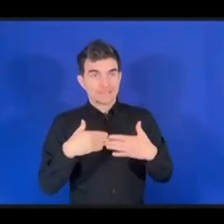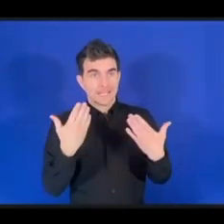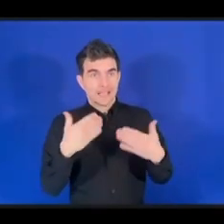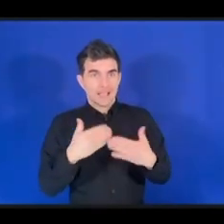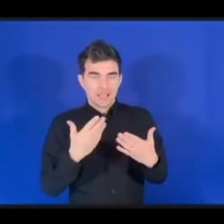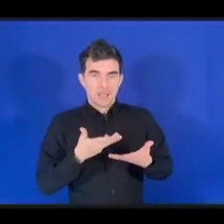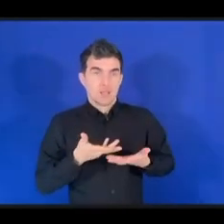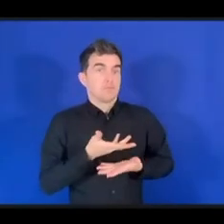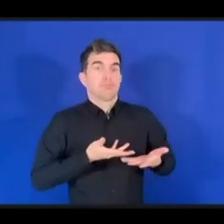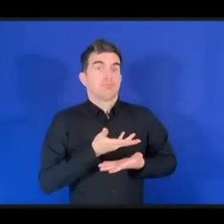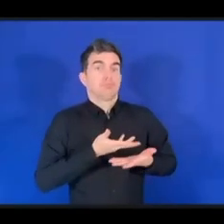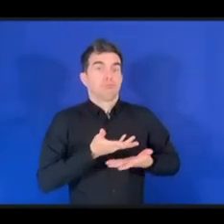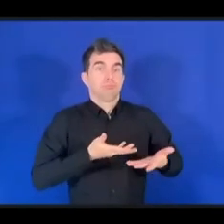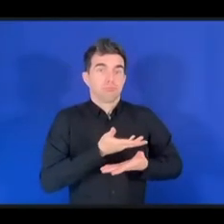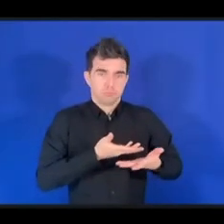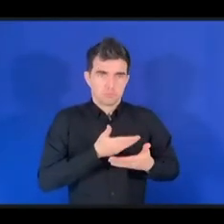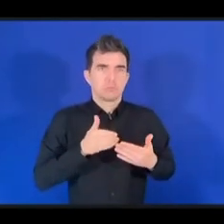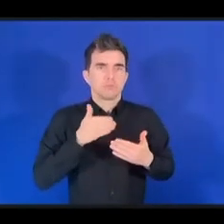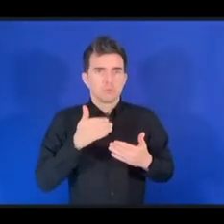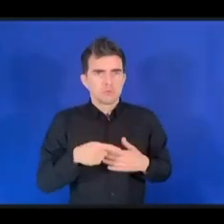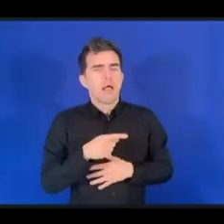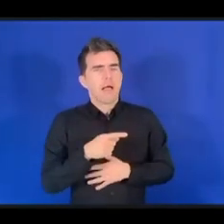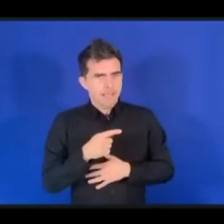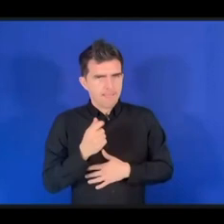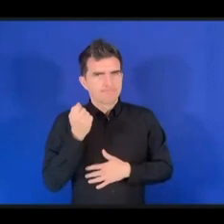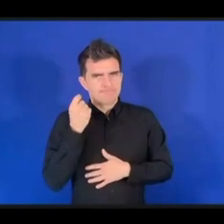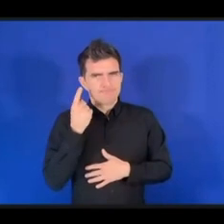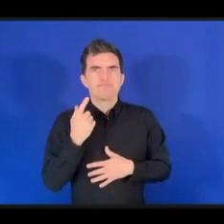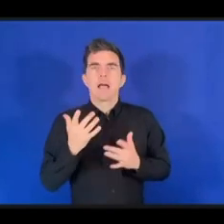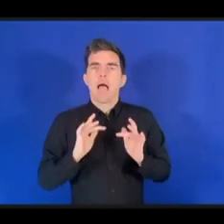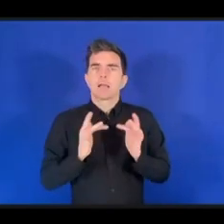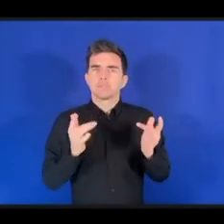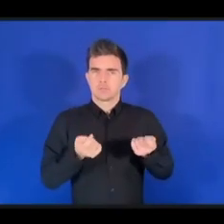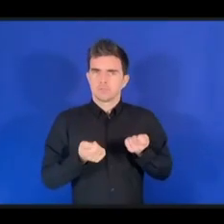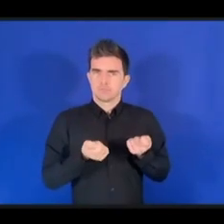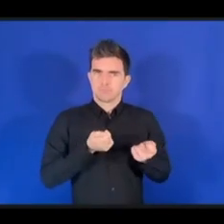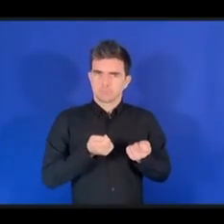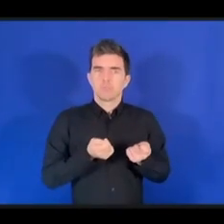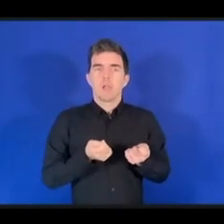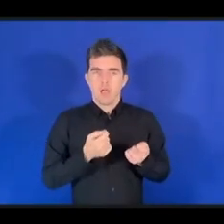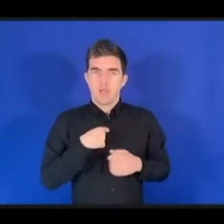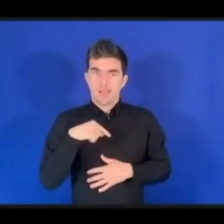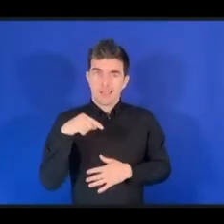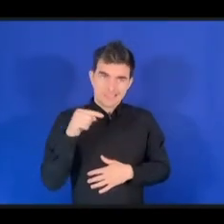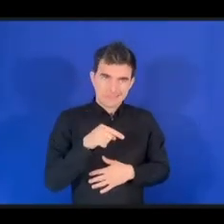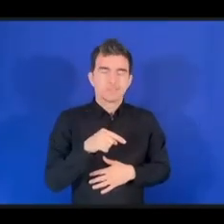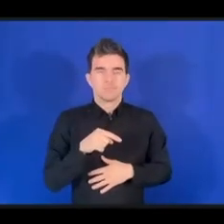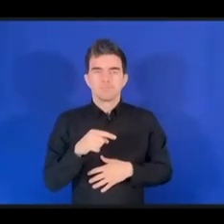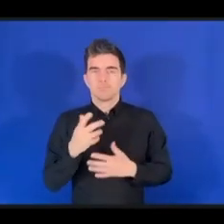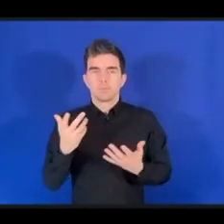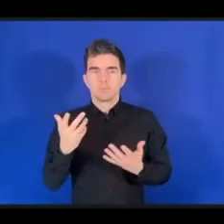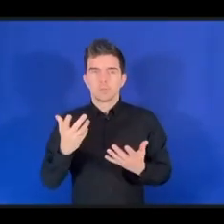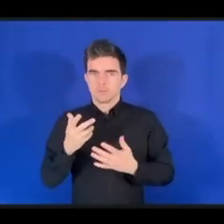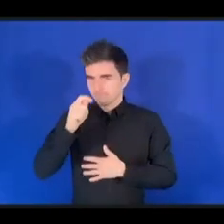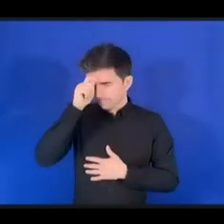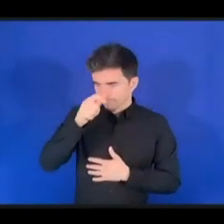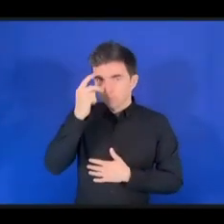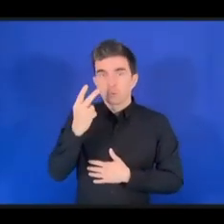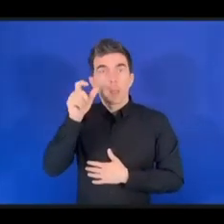括什么是互联网的治理。我们想要感谢两个人，